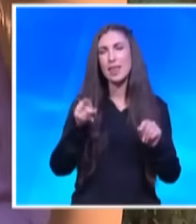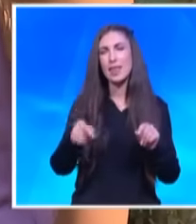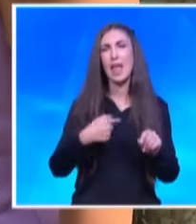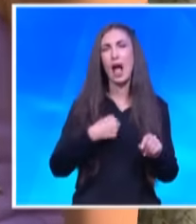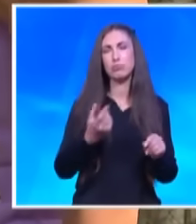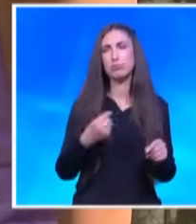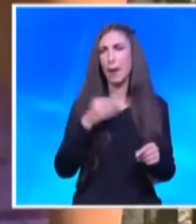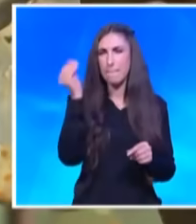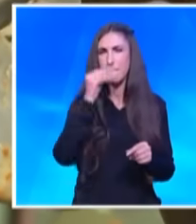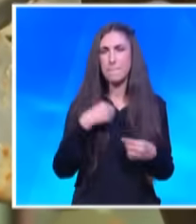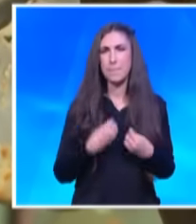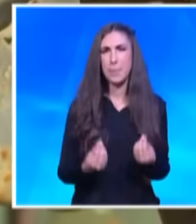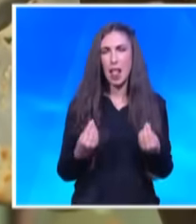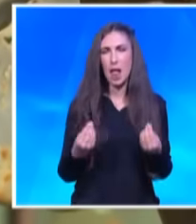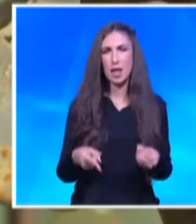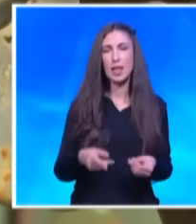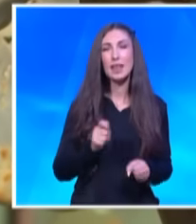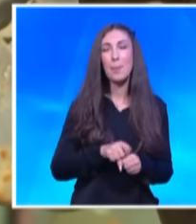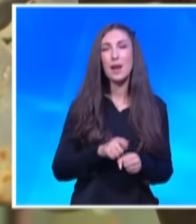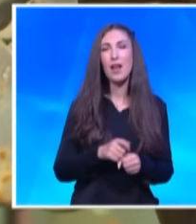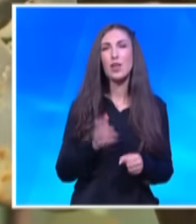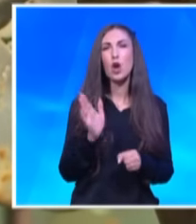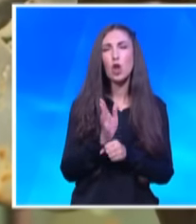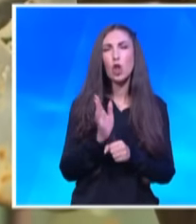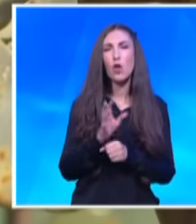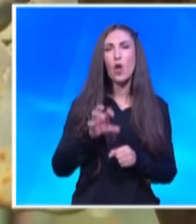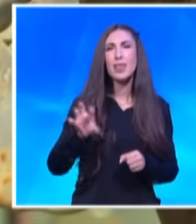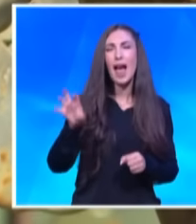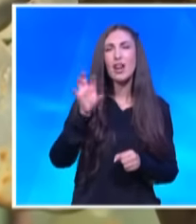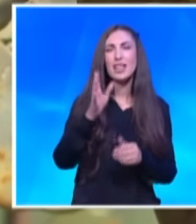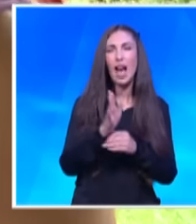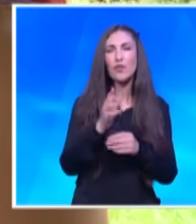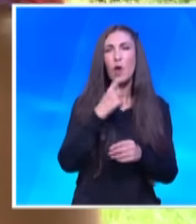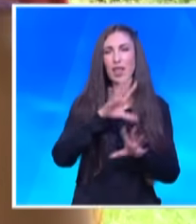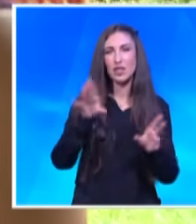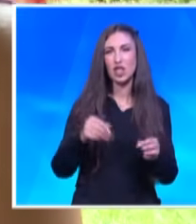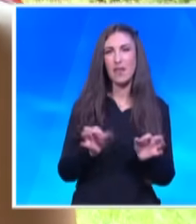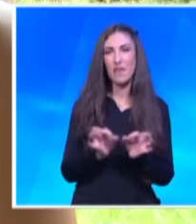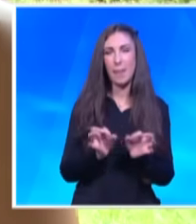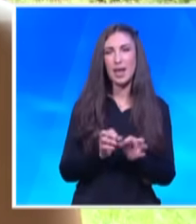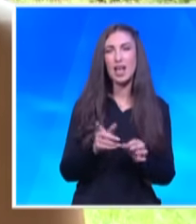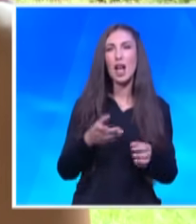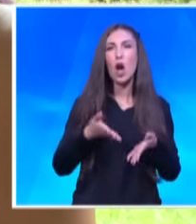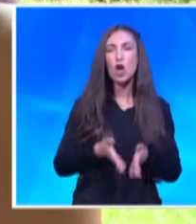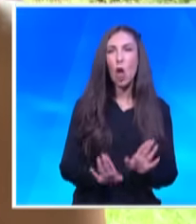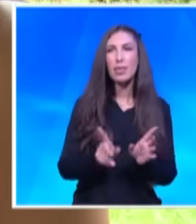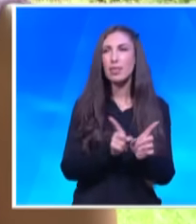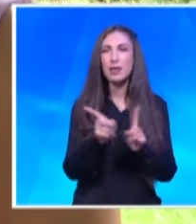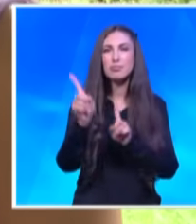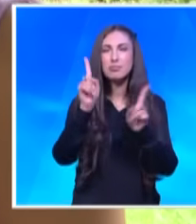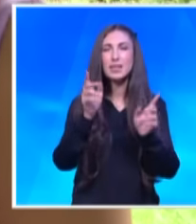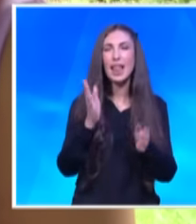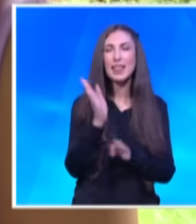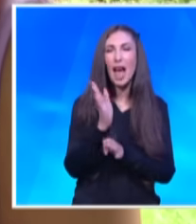човек на българщината. Направила е родово дърво на всички пещерски фамилии, например. Родово дърво, на което